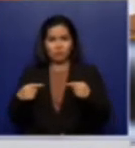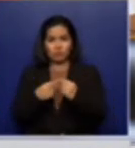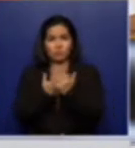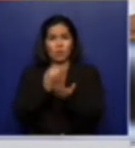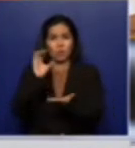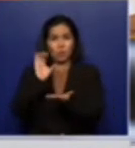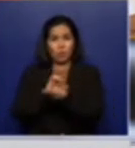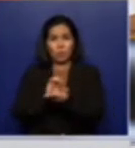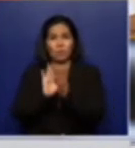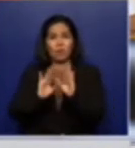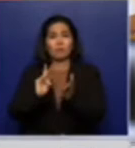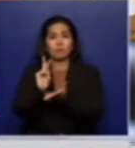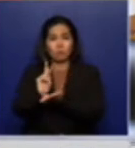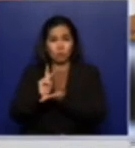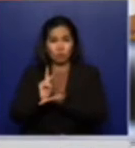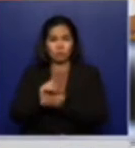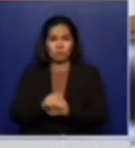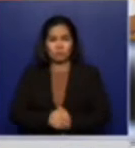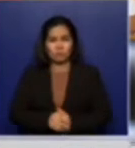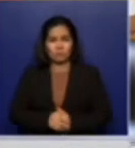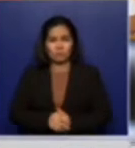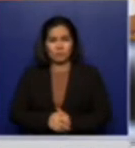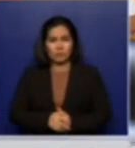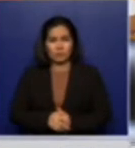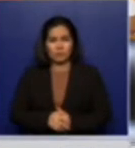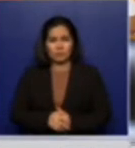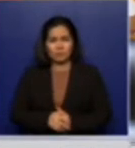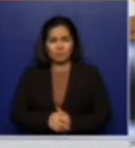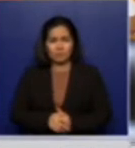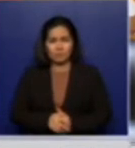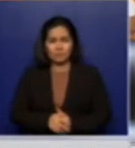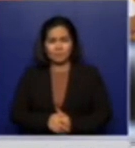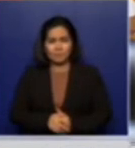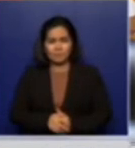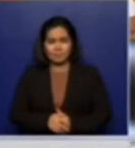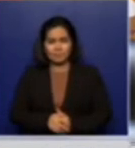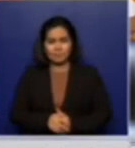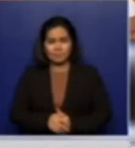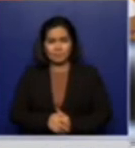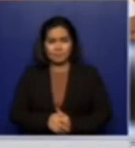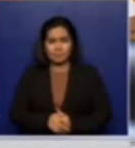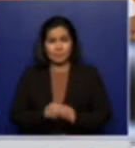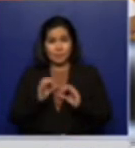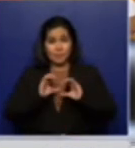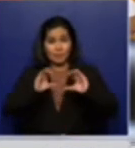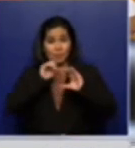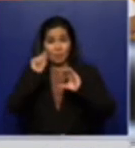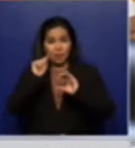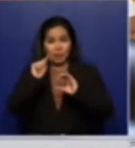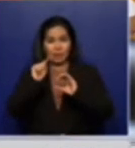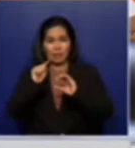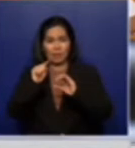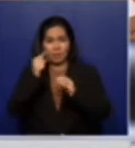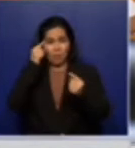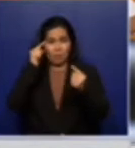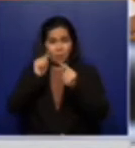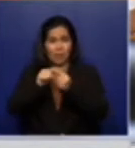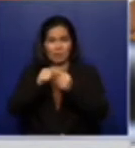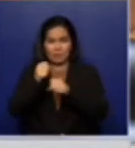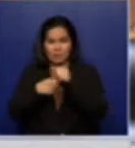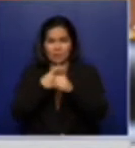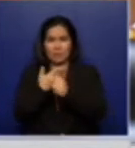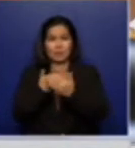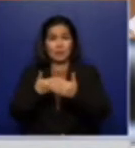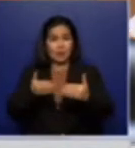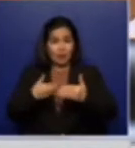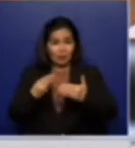าดดุลแล้วท่านไปตั้งบอกว่าท่านจะมีรายรับเท่าไหร่รายจ่ายเท่าไหร่ซึ่งเป็นปก